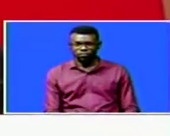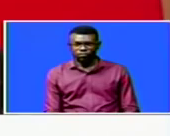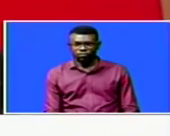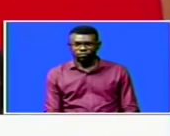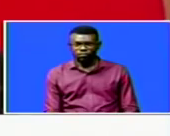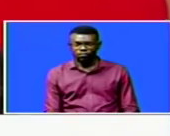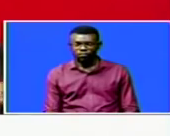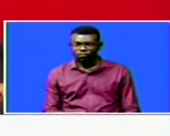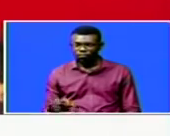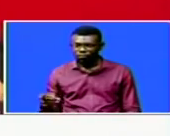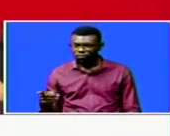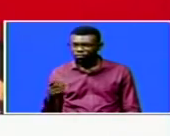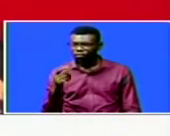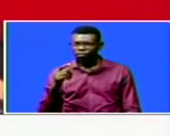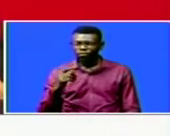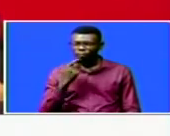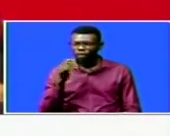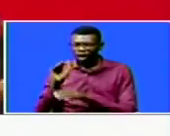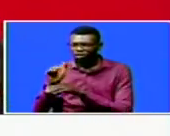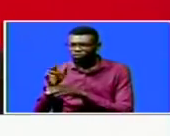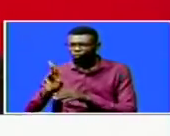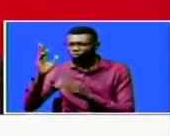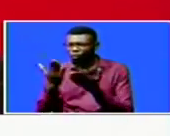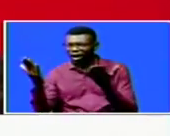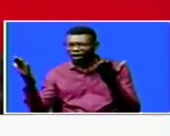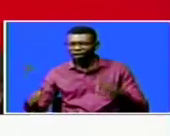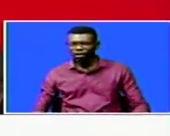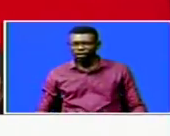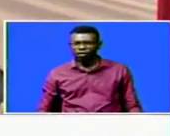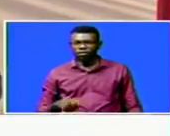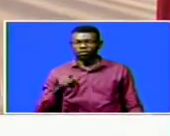Kamuliza ako wapi? Sema hayuko karibu.